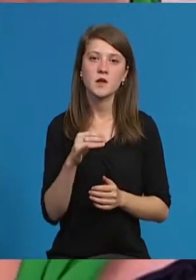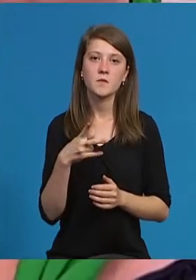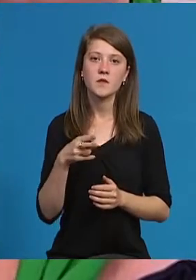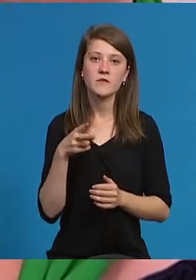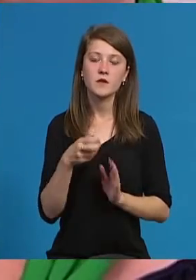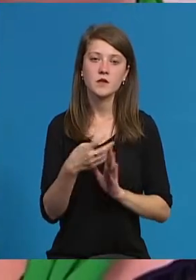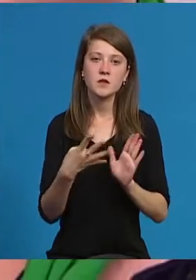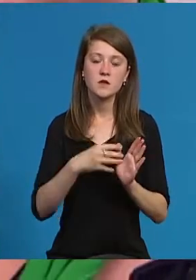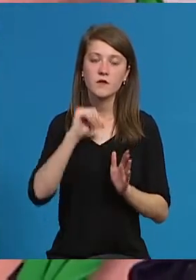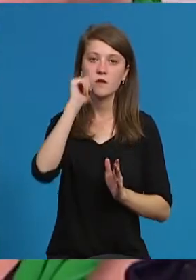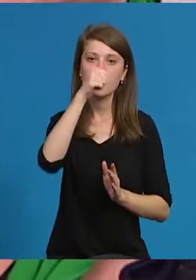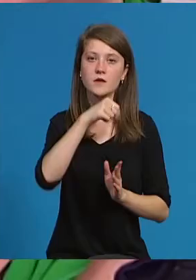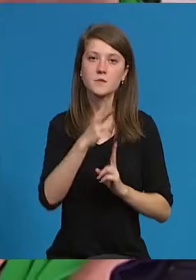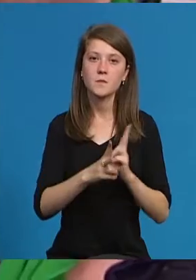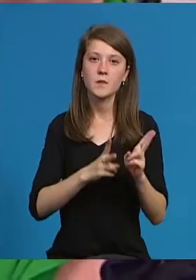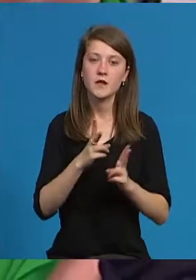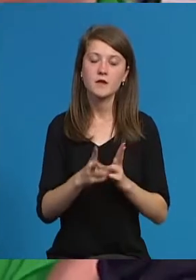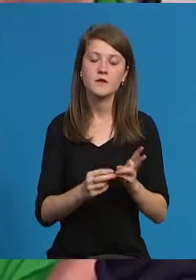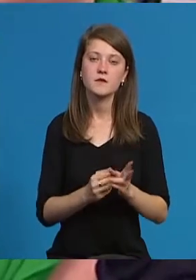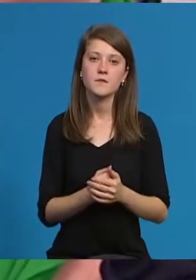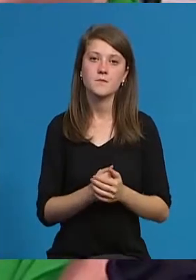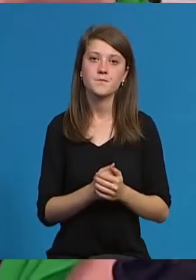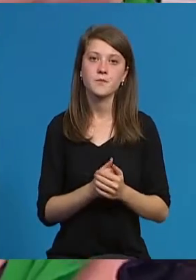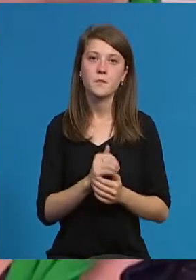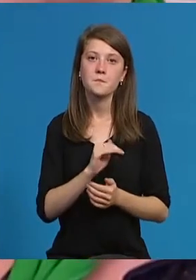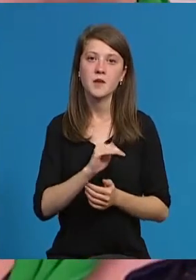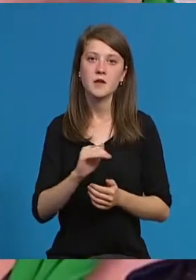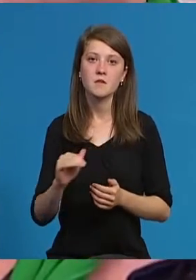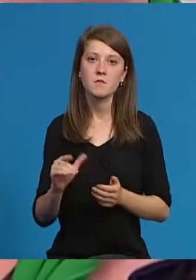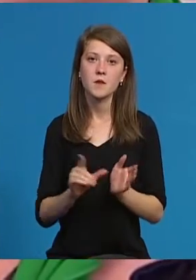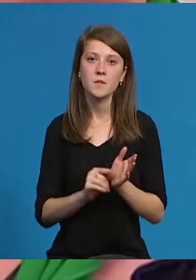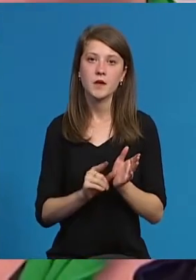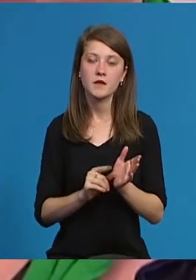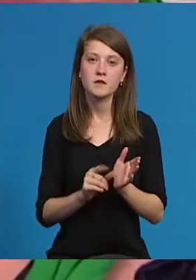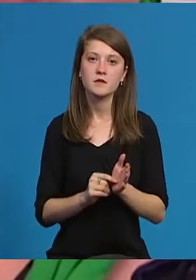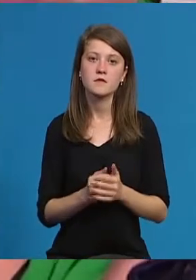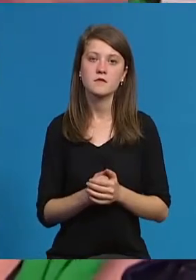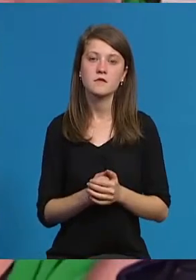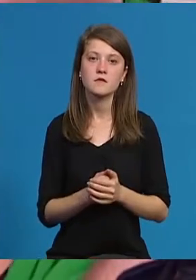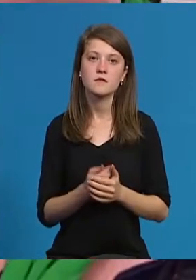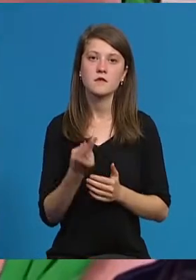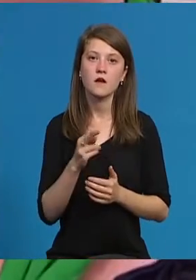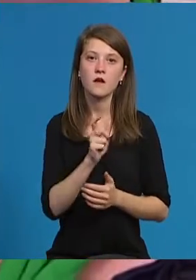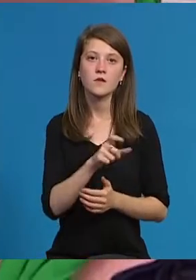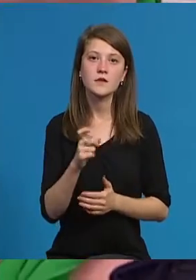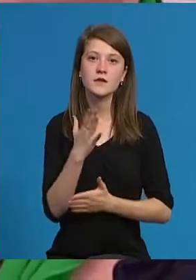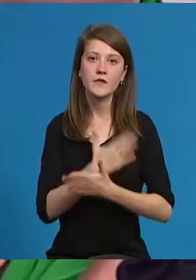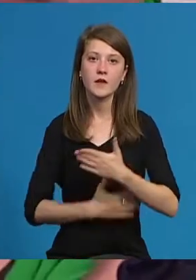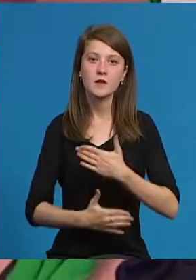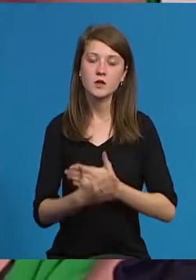липня 2019 року змінилися мінімальні розміри пенсії для осіб з